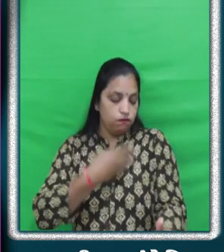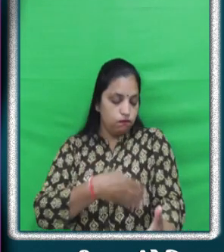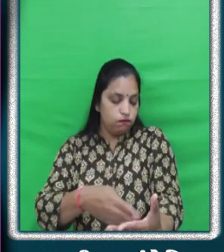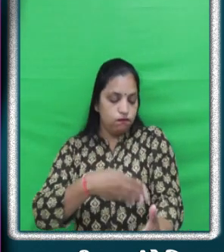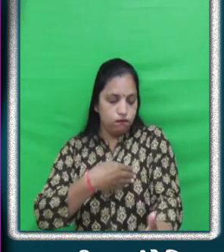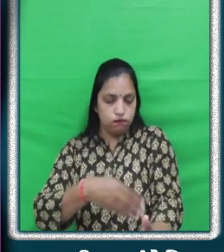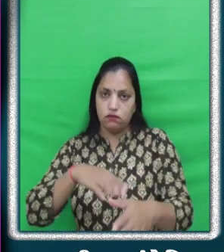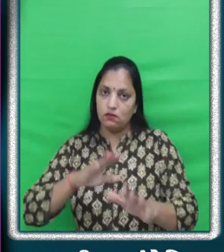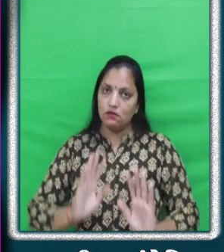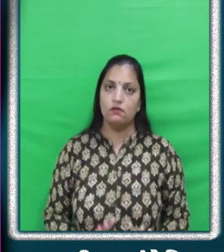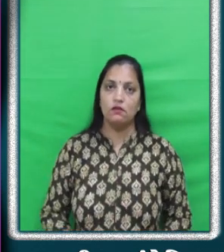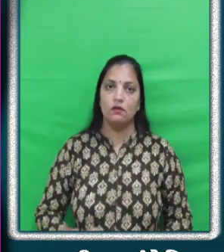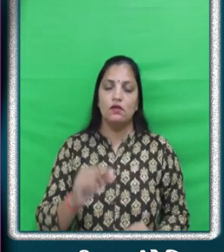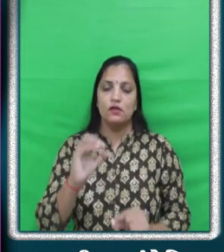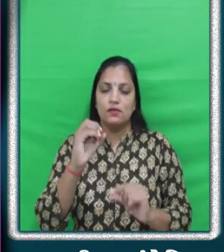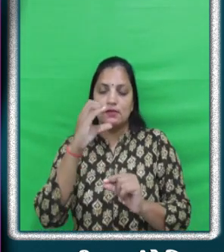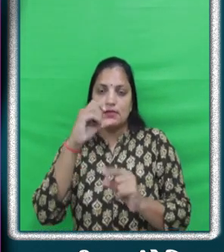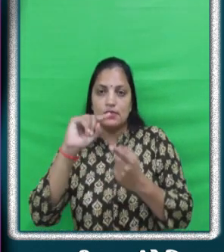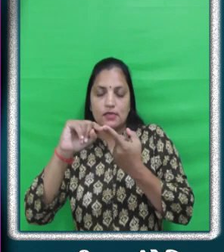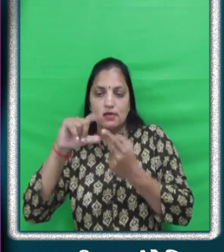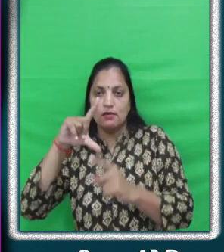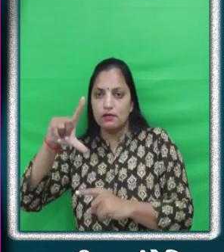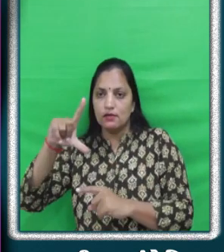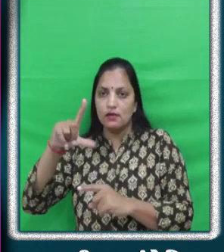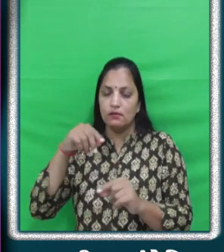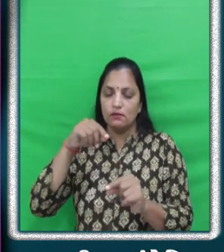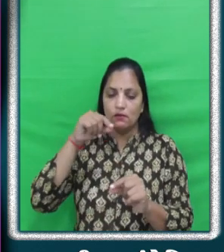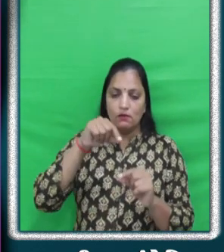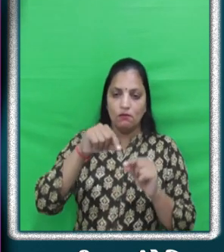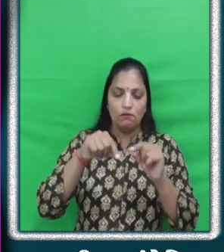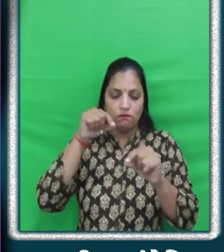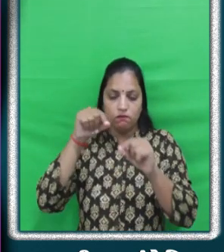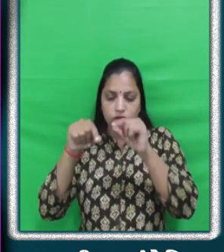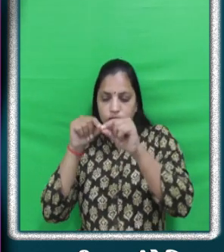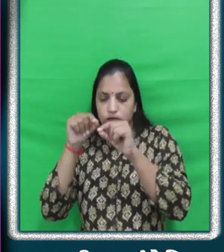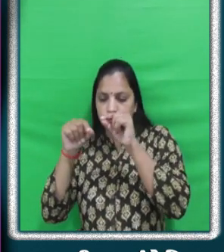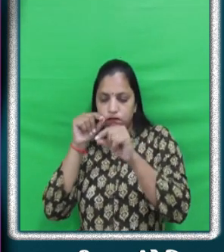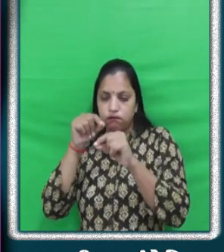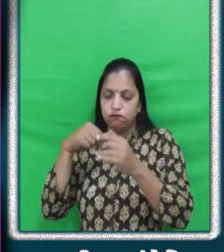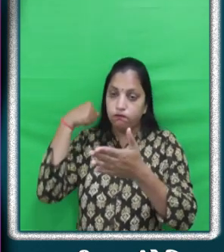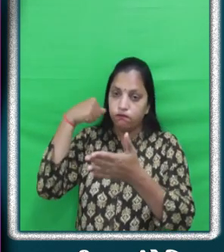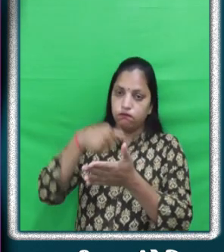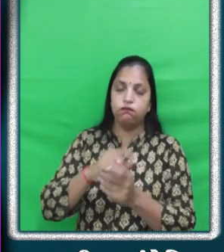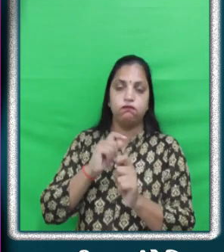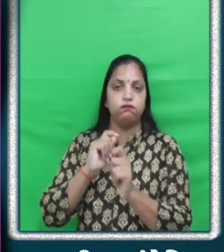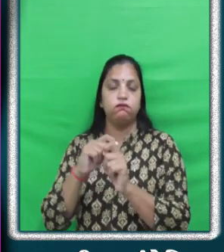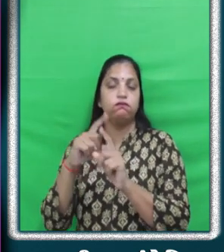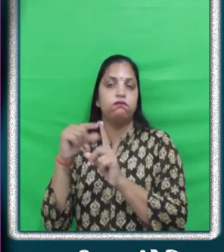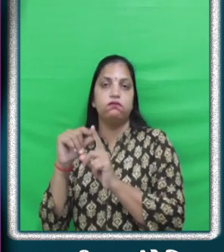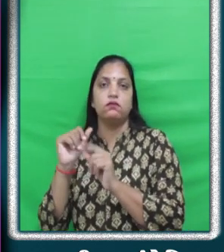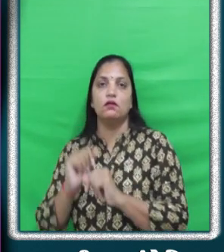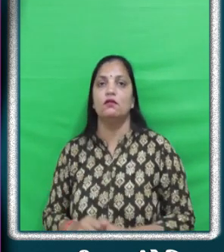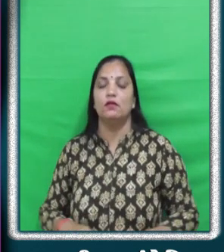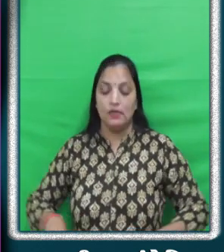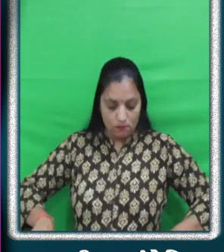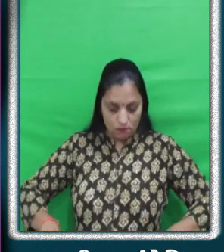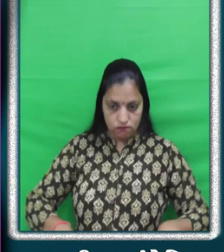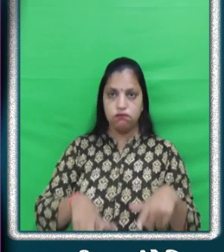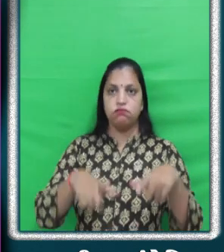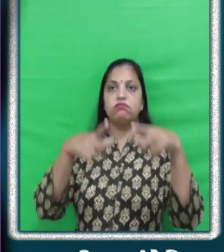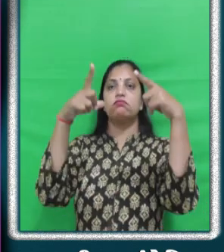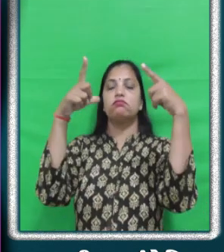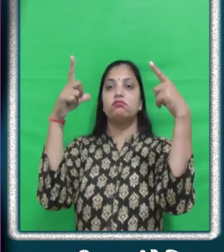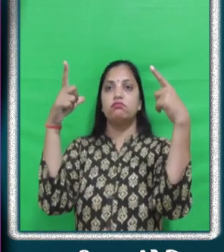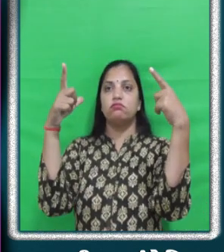રુધિર. રુધિર દરેક કોષો સુધી પદાર્થોને પહોંચાડવામાં મદદરૂપ કરે છે. વાત કરીએ કે વનસ્પતિમાં વહન